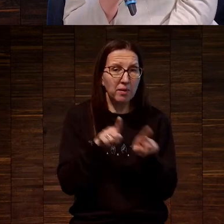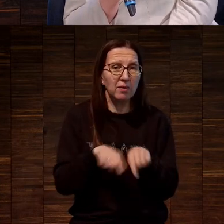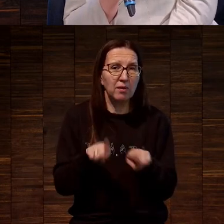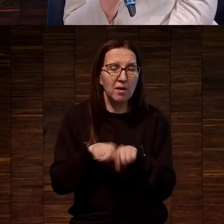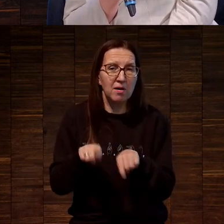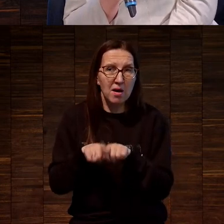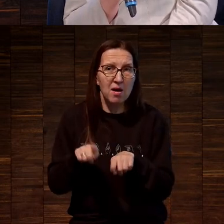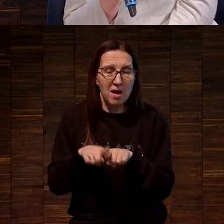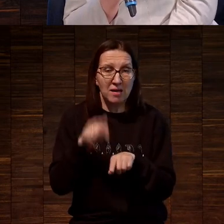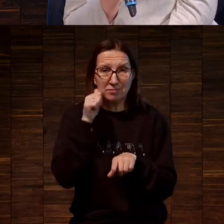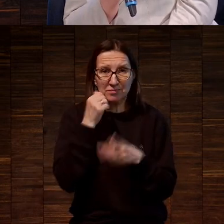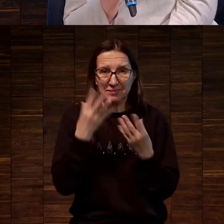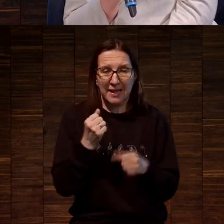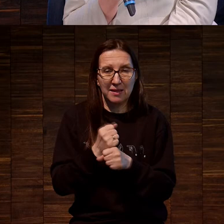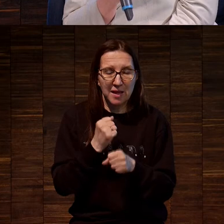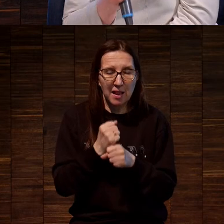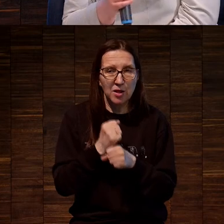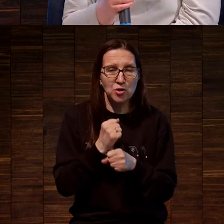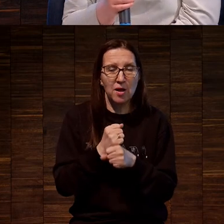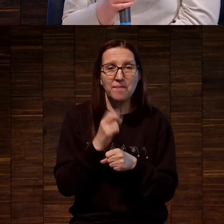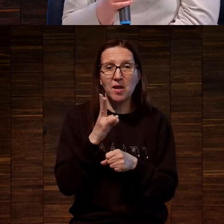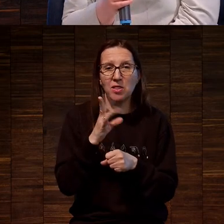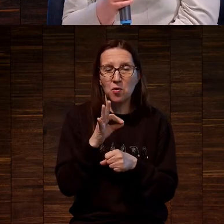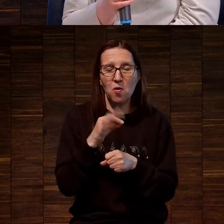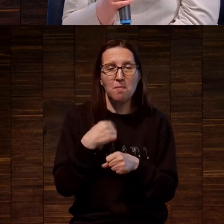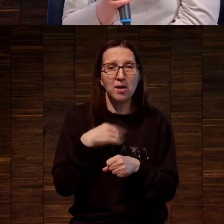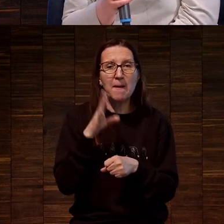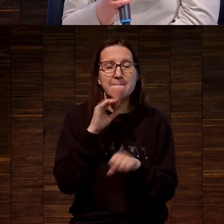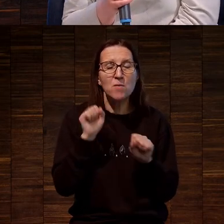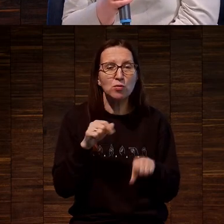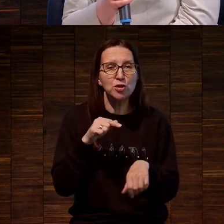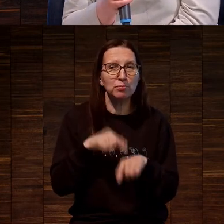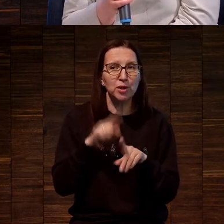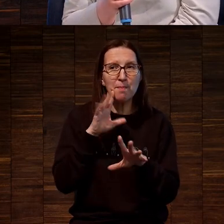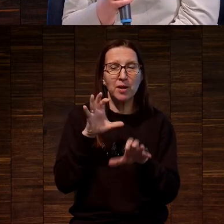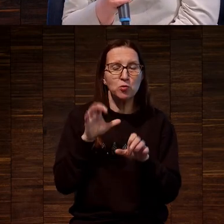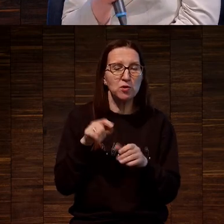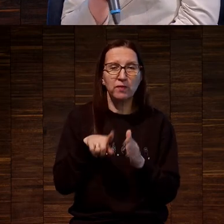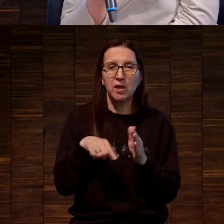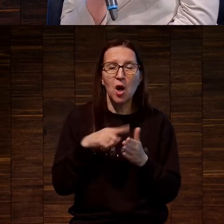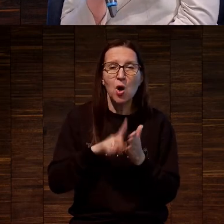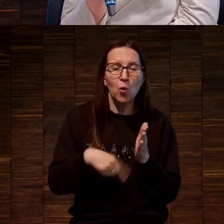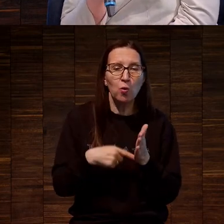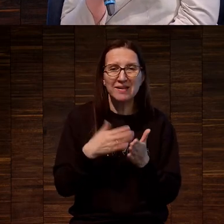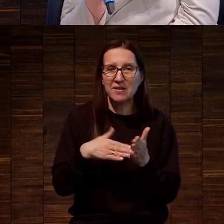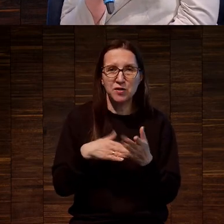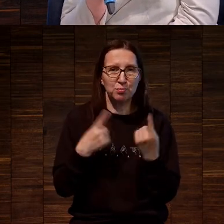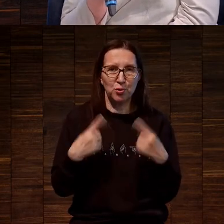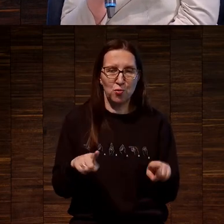другой город, если мы вдруг